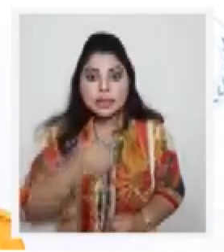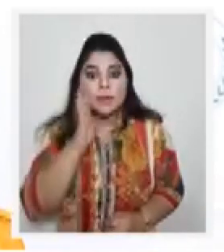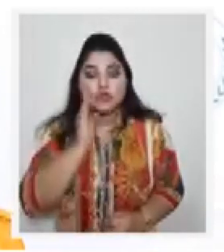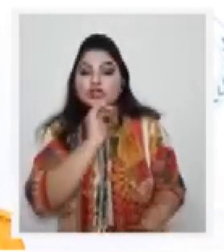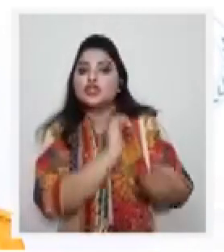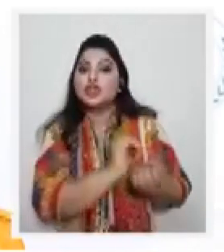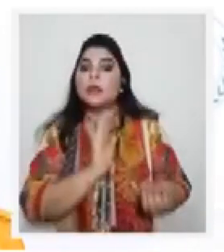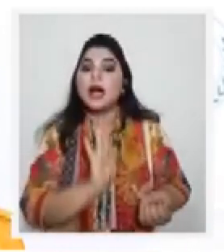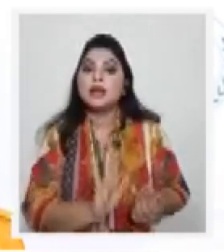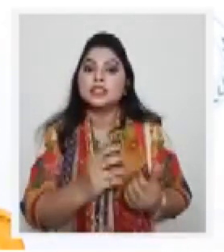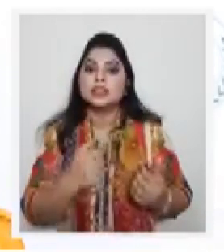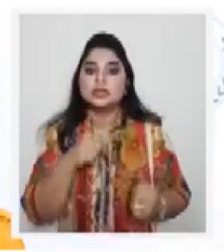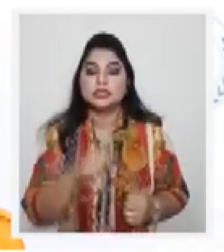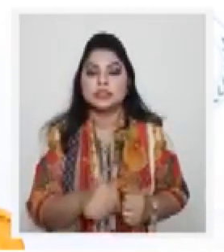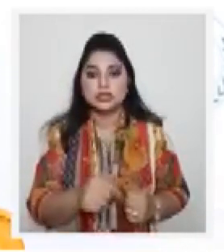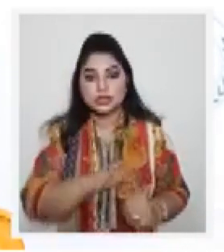৬৩,৯১৩ জন।